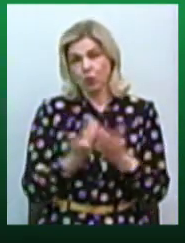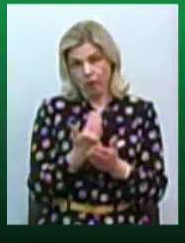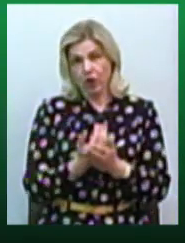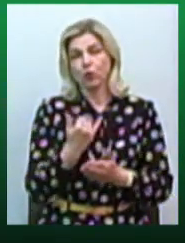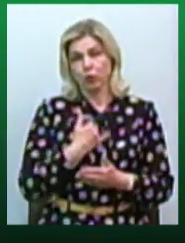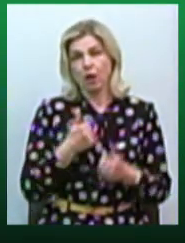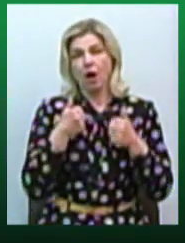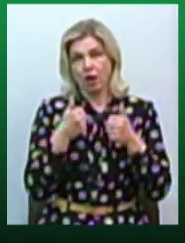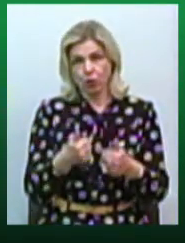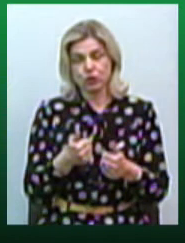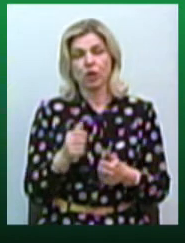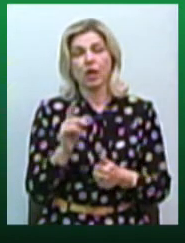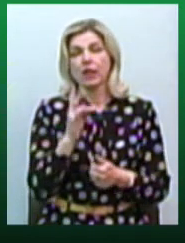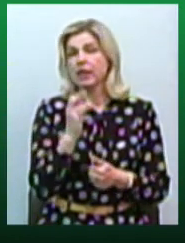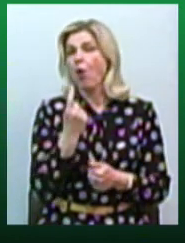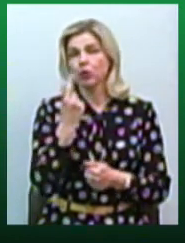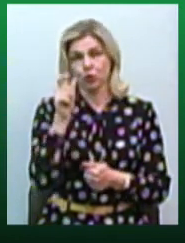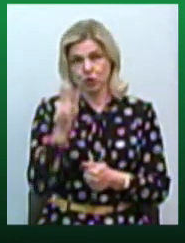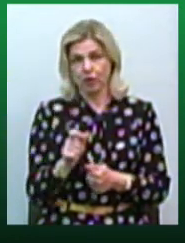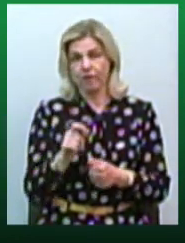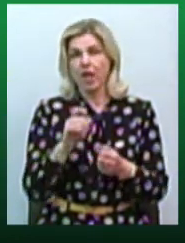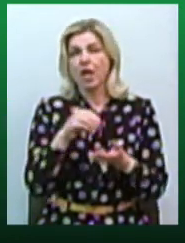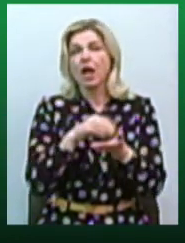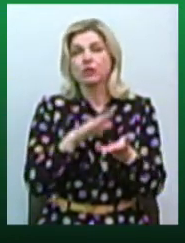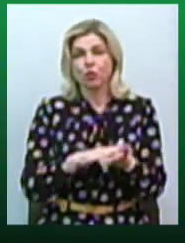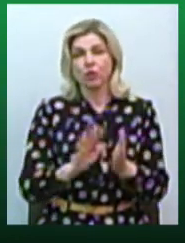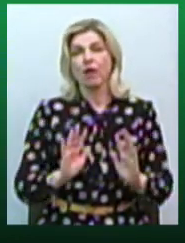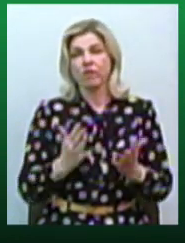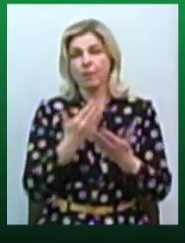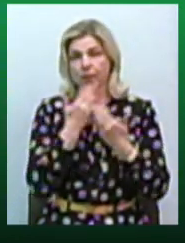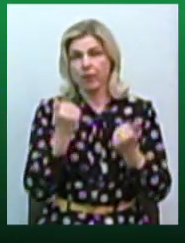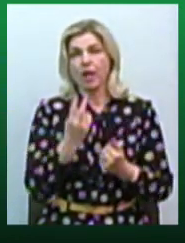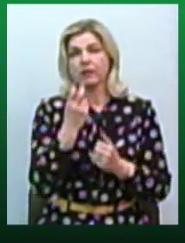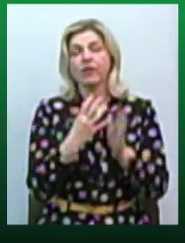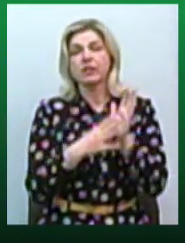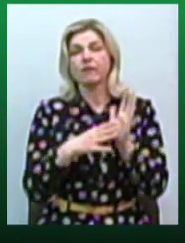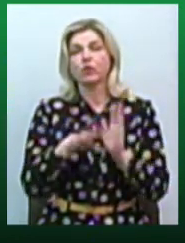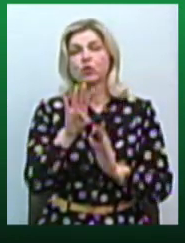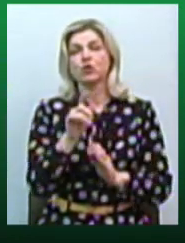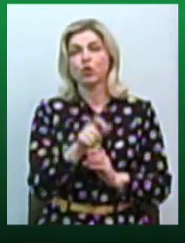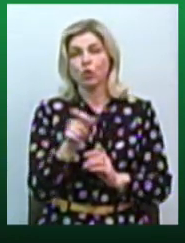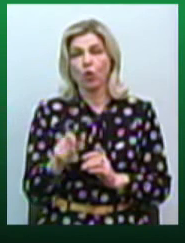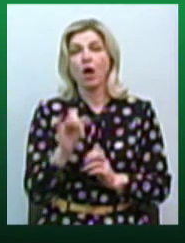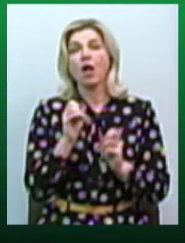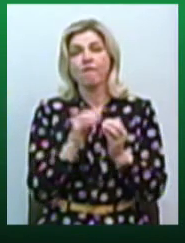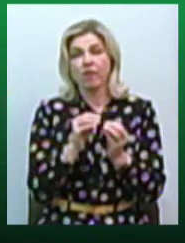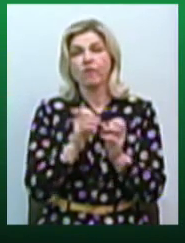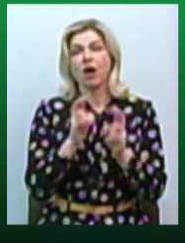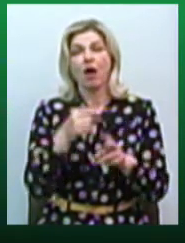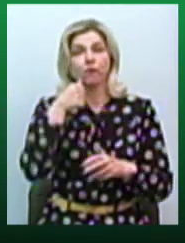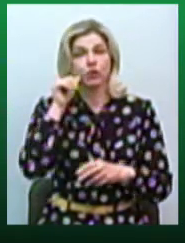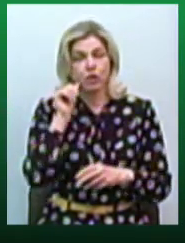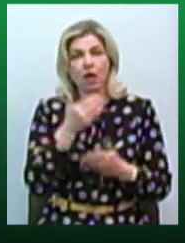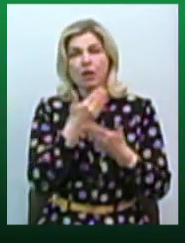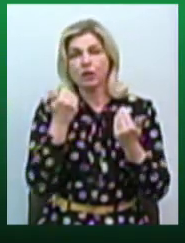за цю добу не зареєстровано жодного нового випадку. Тобто в нас є 294 людини, так як і вчора. Також немає